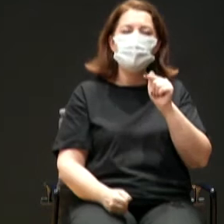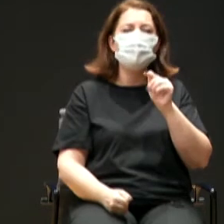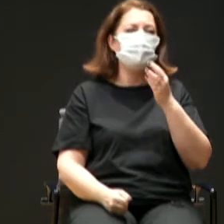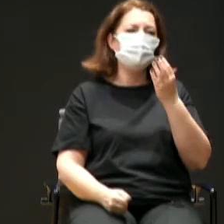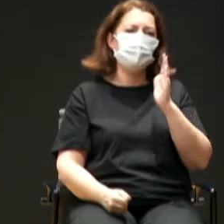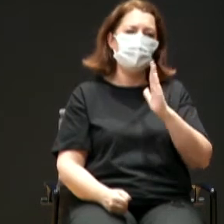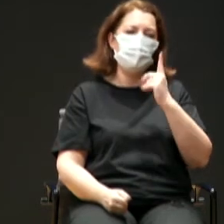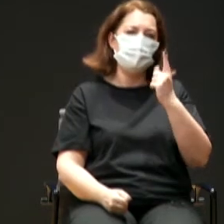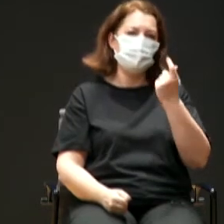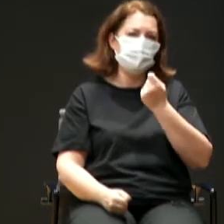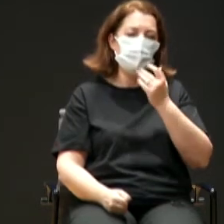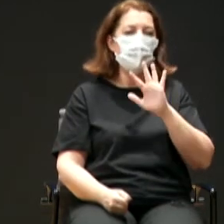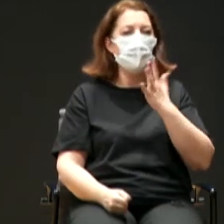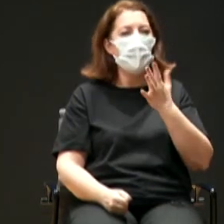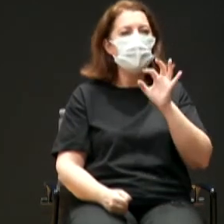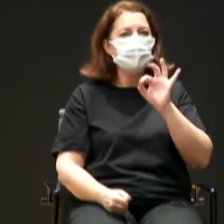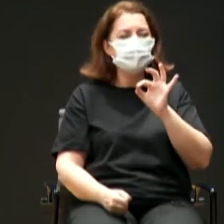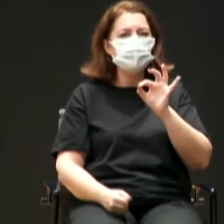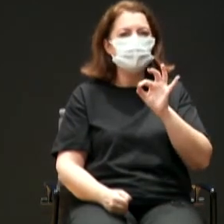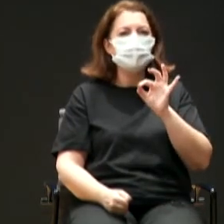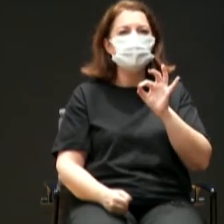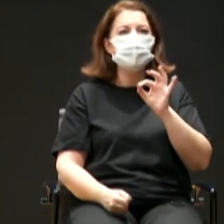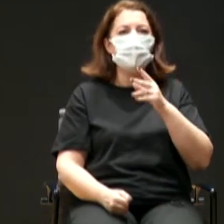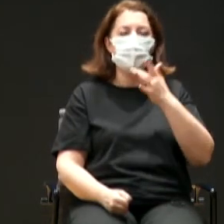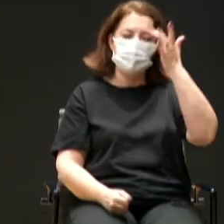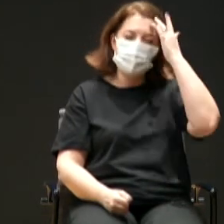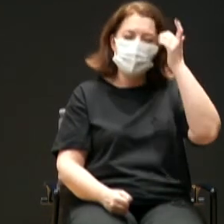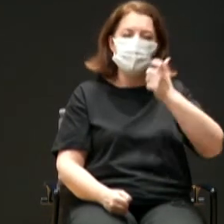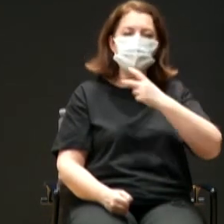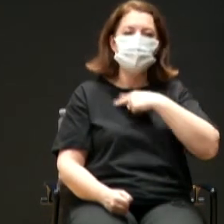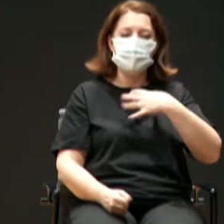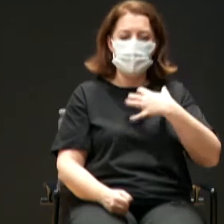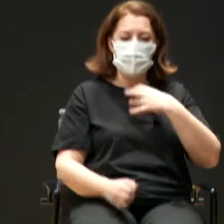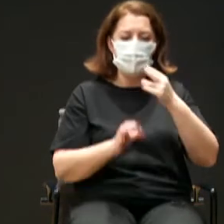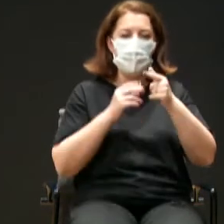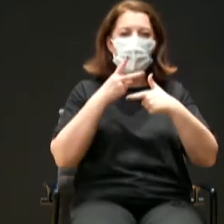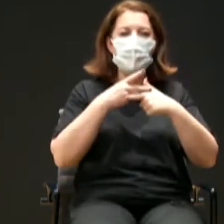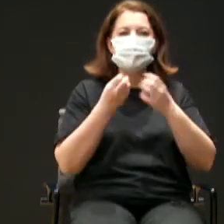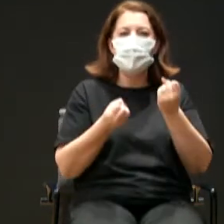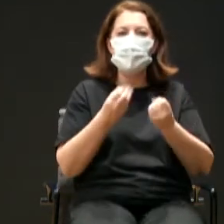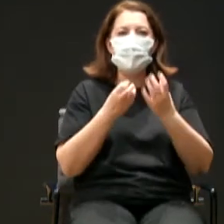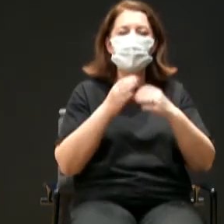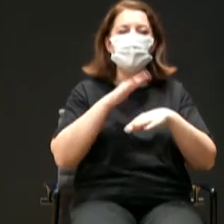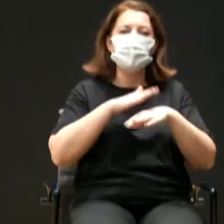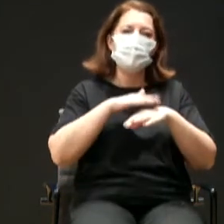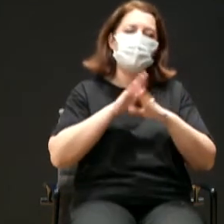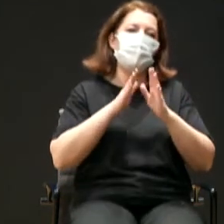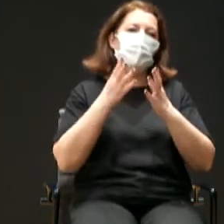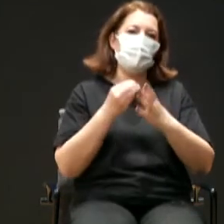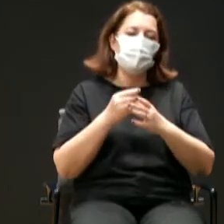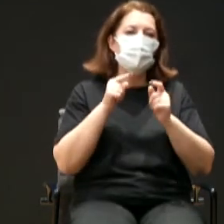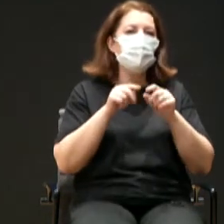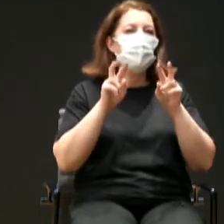işlemdir ama işin büyük çoğunluğu Beylikdüzü Belediyesi'nin kendi öz kaynaklarıyla yapılmıştır, yapılmaya da devam ediyor. Yani bu